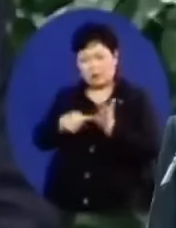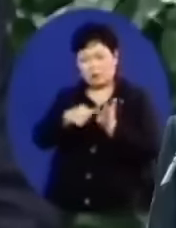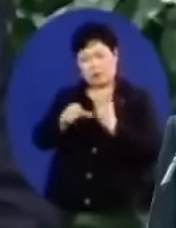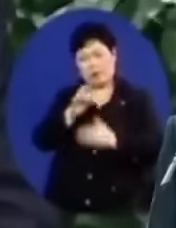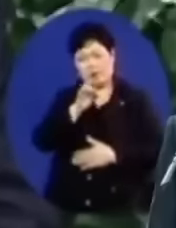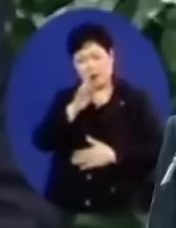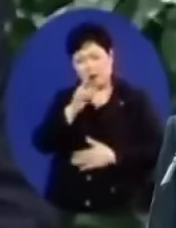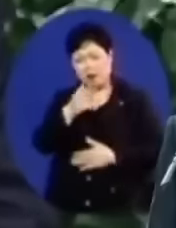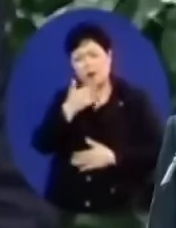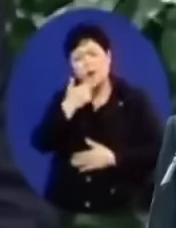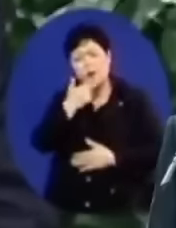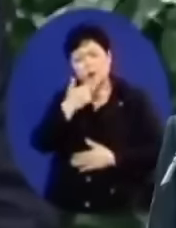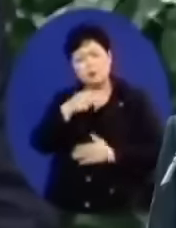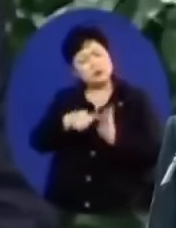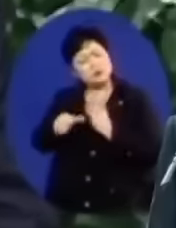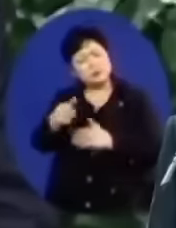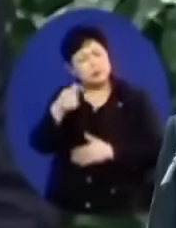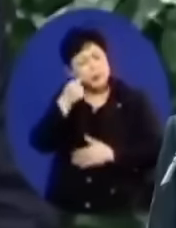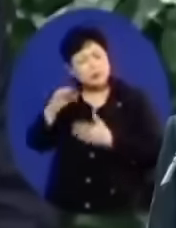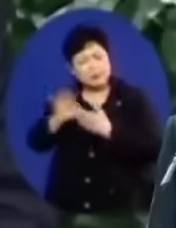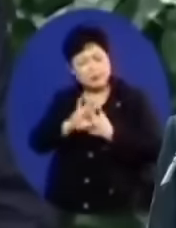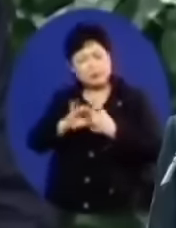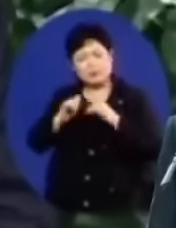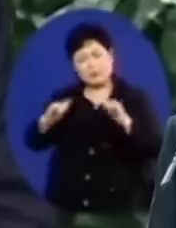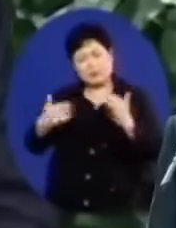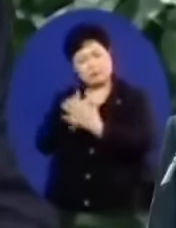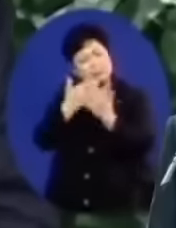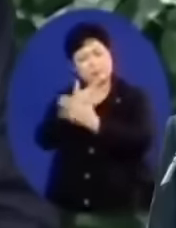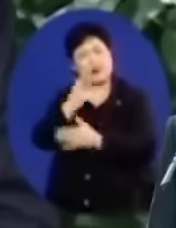없었으면 인간은 발전하지 못했던 것입니다.